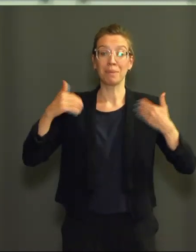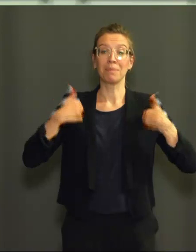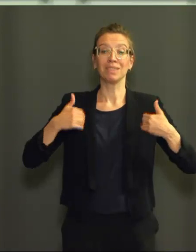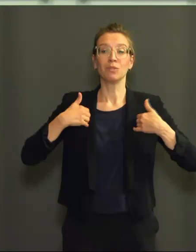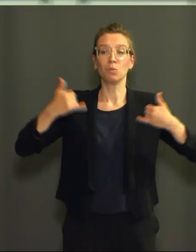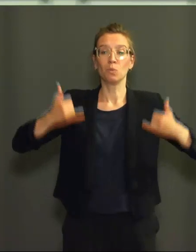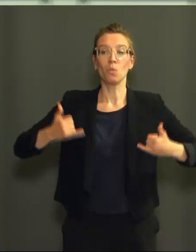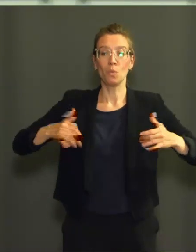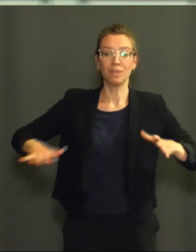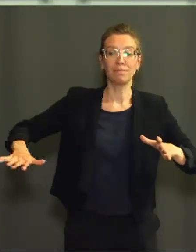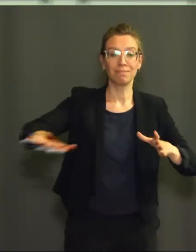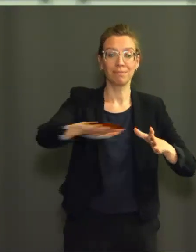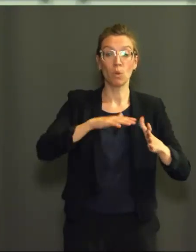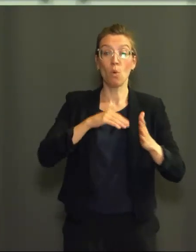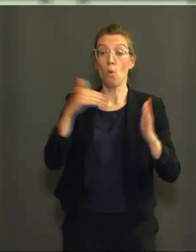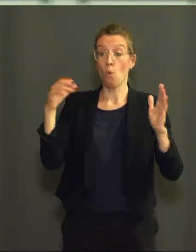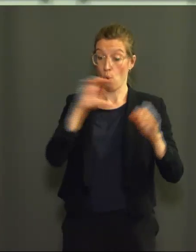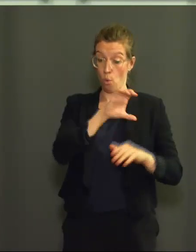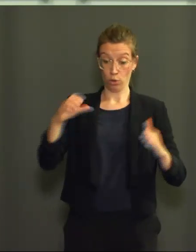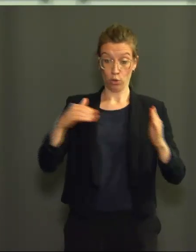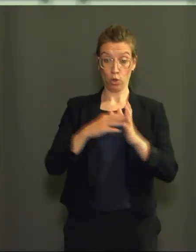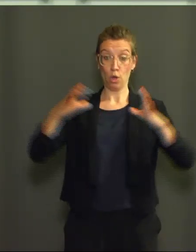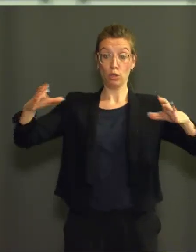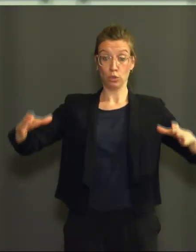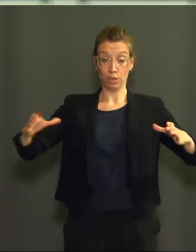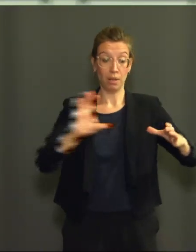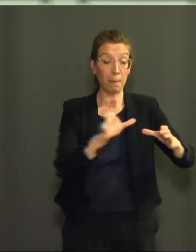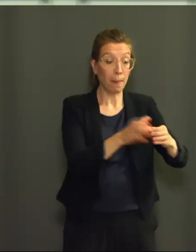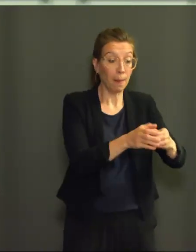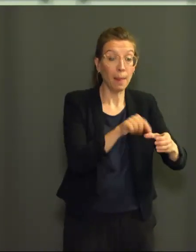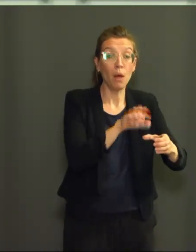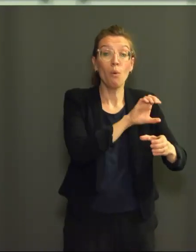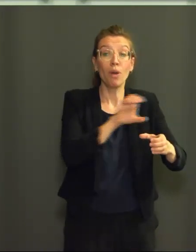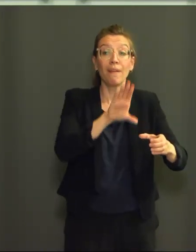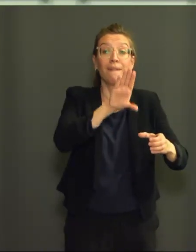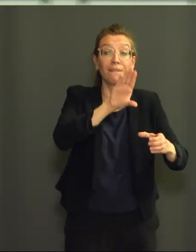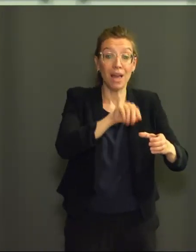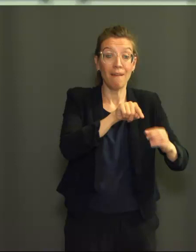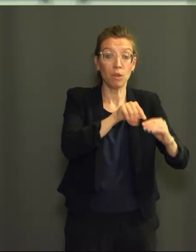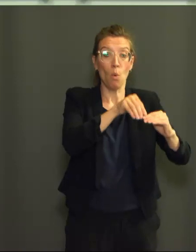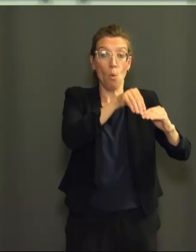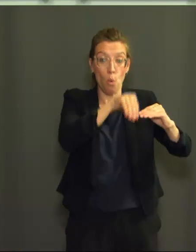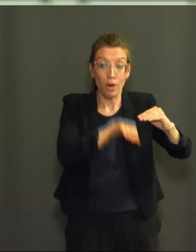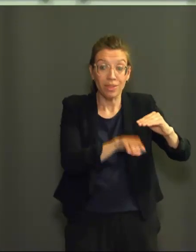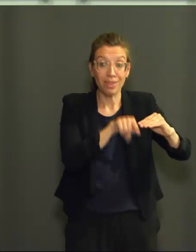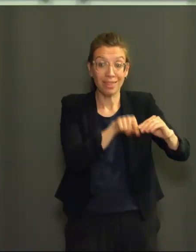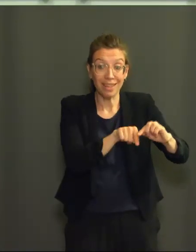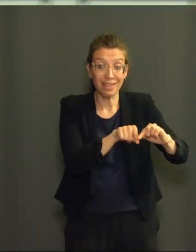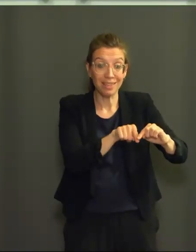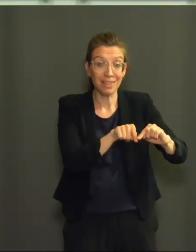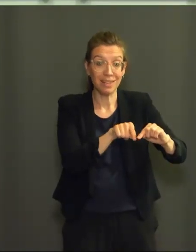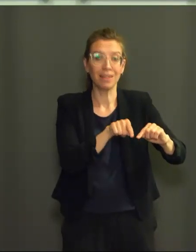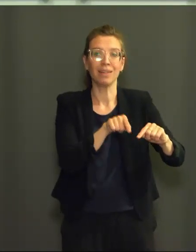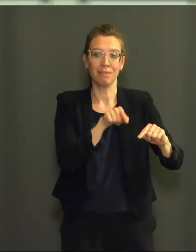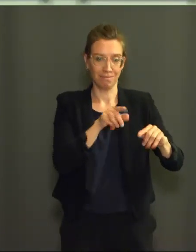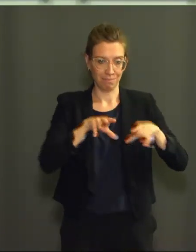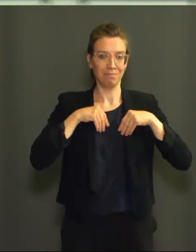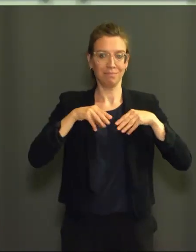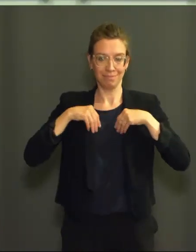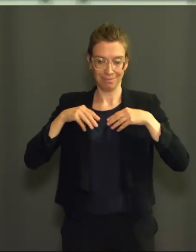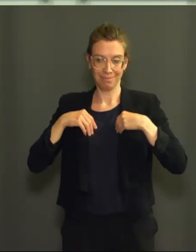per 2 weken. Dat wil zeggen dat België dan opnieuw oranje kan kleuren op de ECDC-kaart van